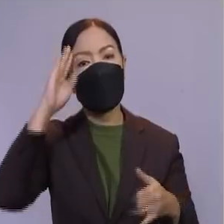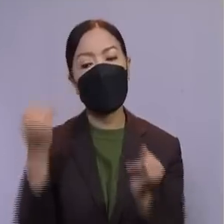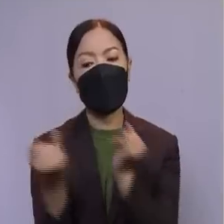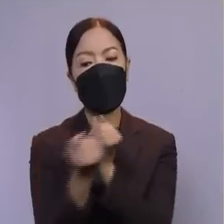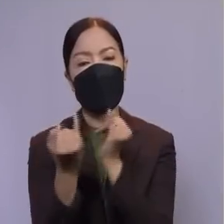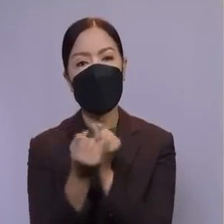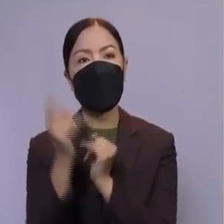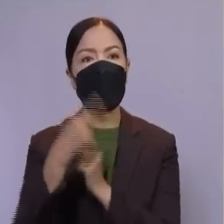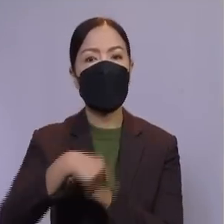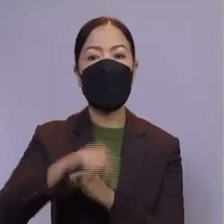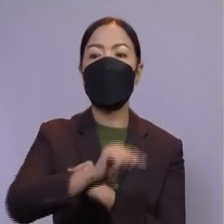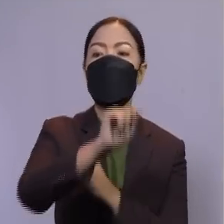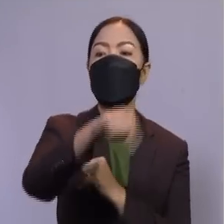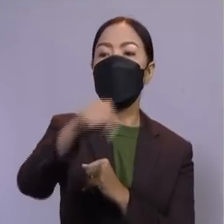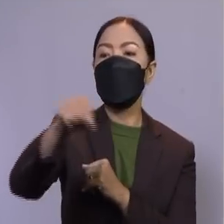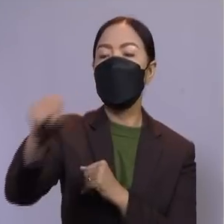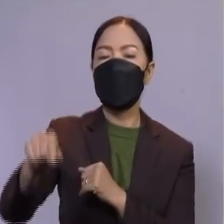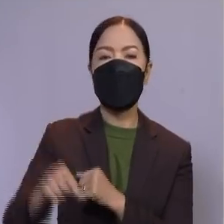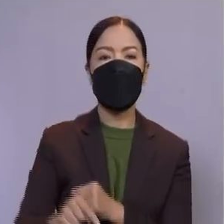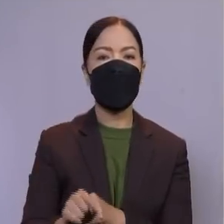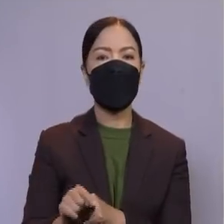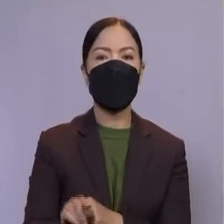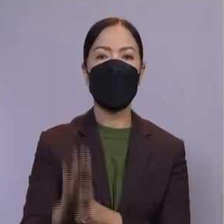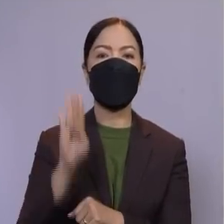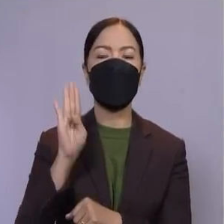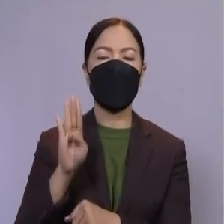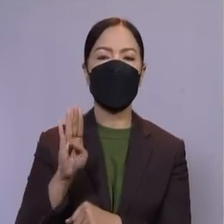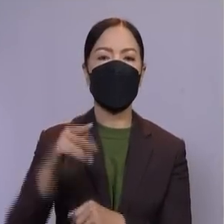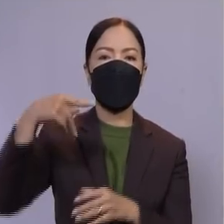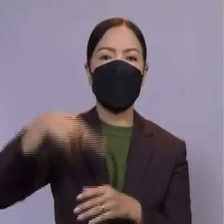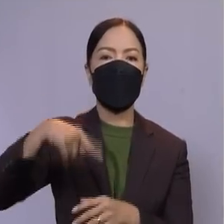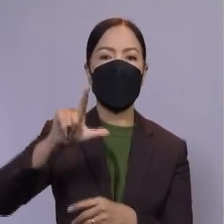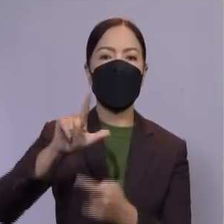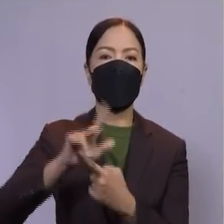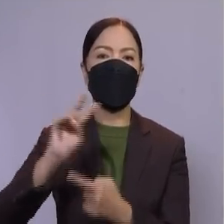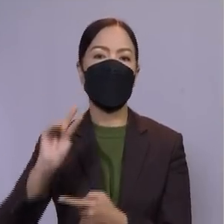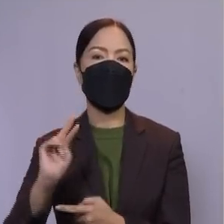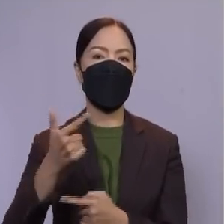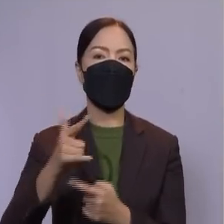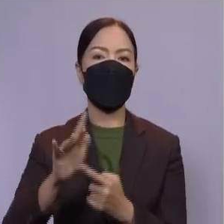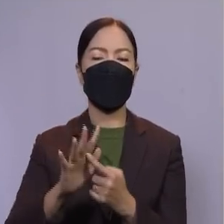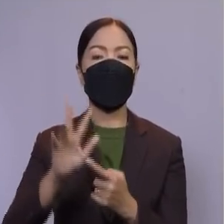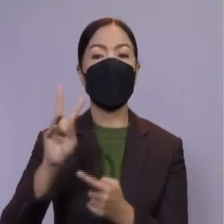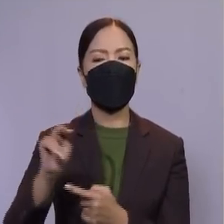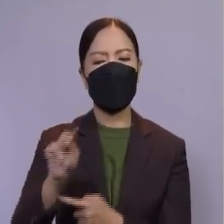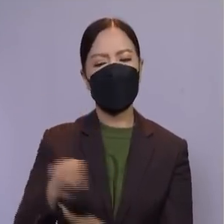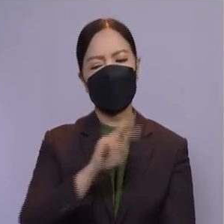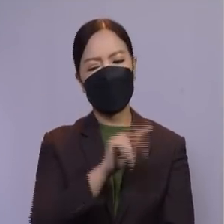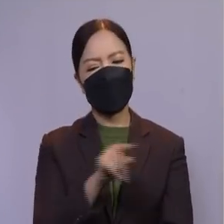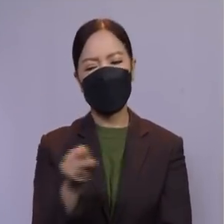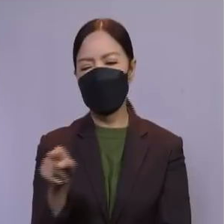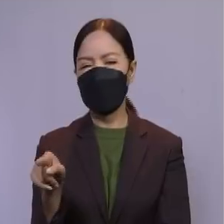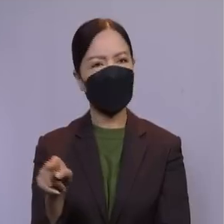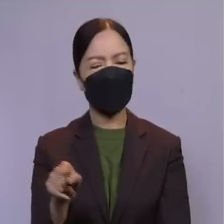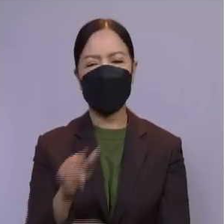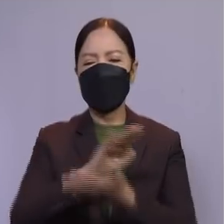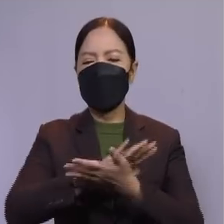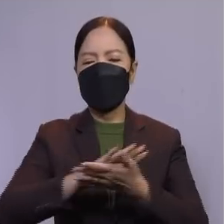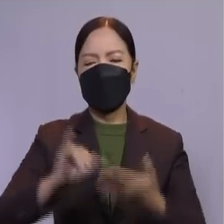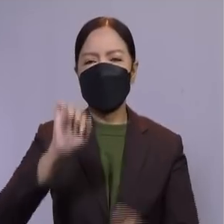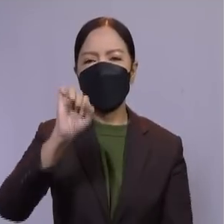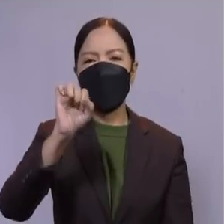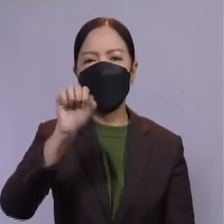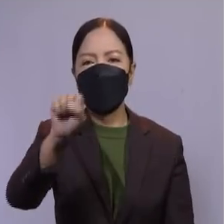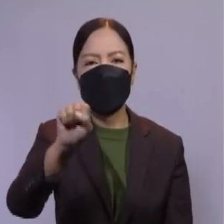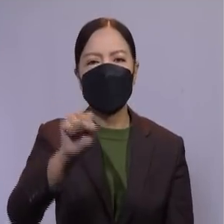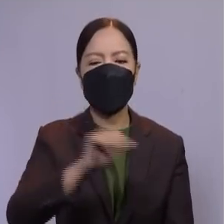ที่ได้ไปนั่งอยู่ในบอร์ดบริหารบริษัทพลังงานแม้พิสูจน์การทางกฎหมายไม่ได้แต่ก็ทำไม่ถูกมองครับว่าไม่ได้ใสสะอาดผุดผ่อง